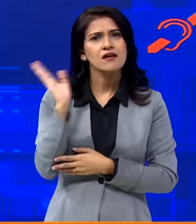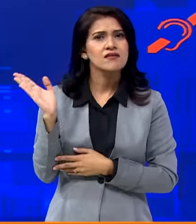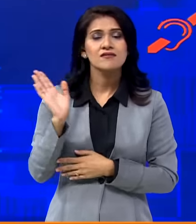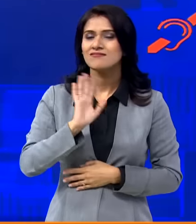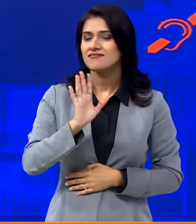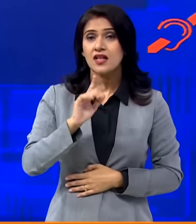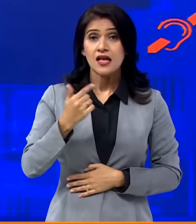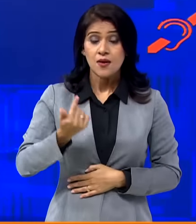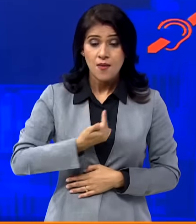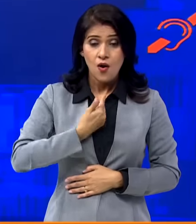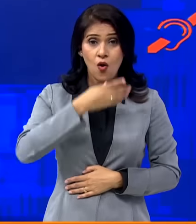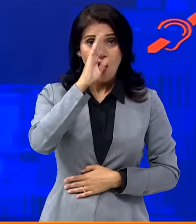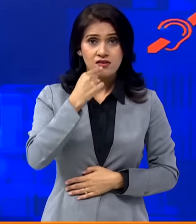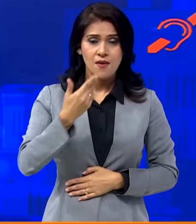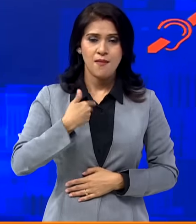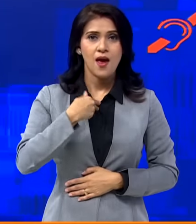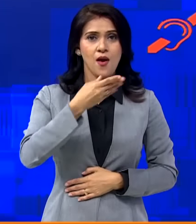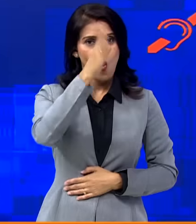कहता कि मैं भगवान हूं